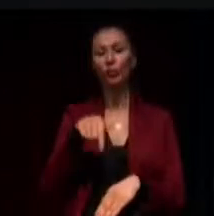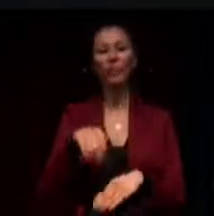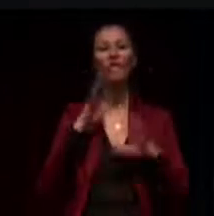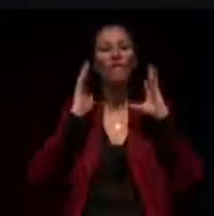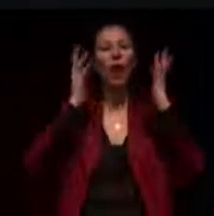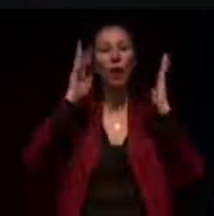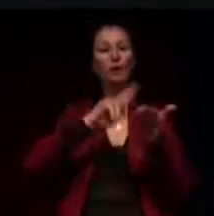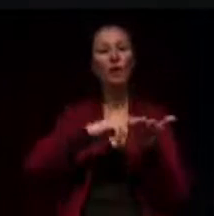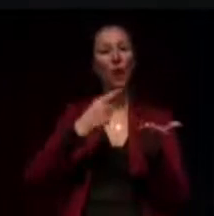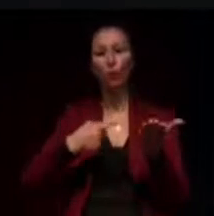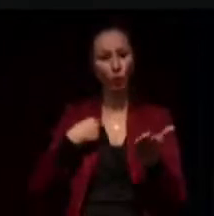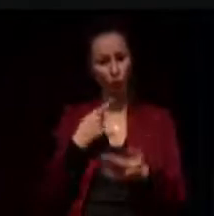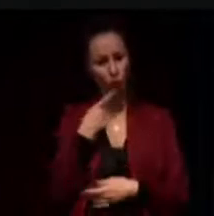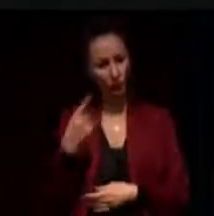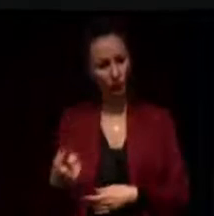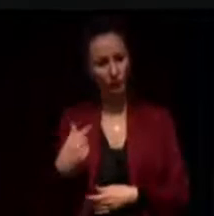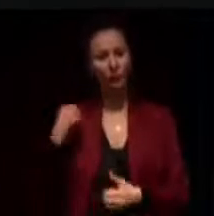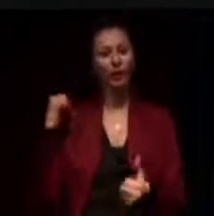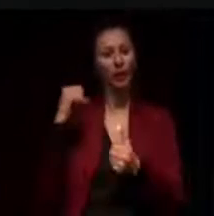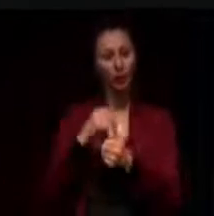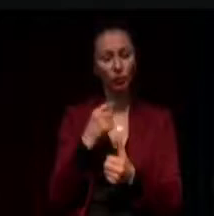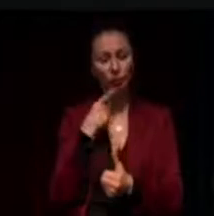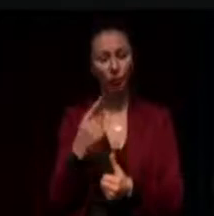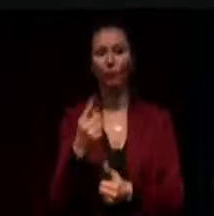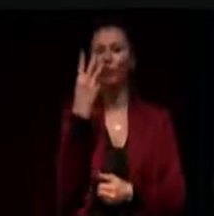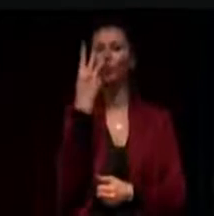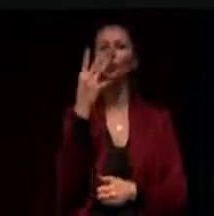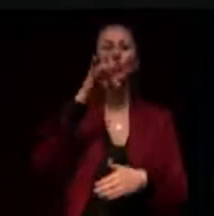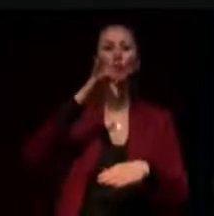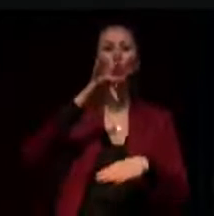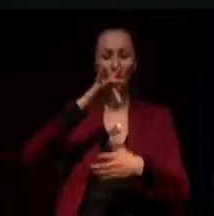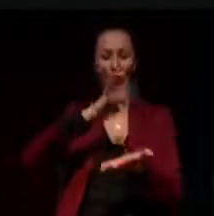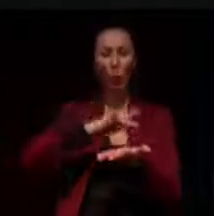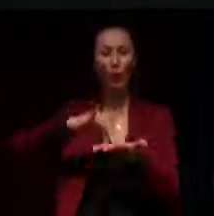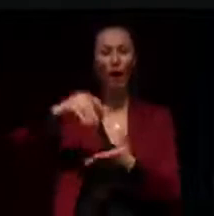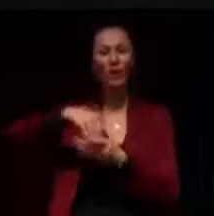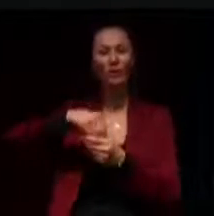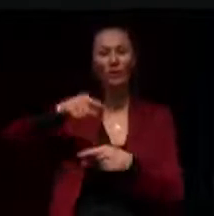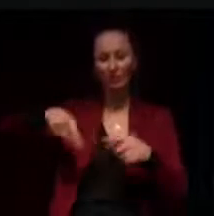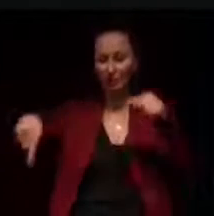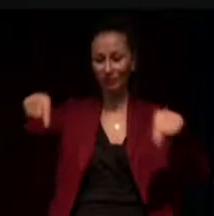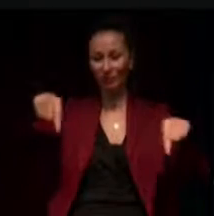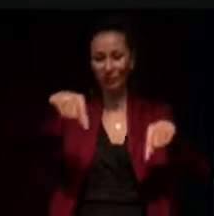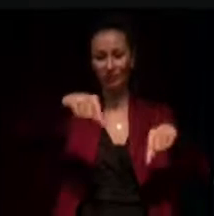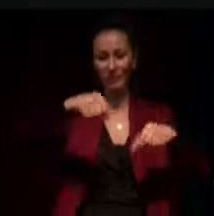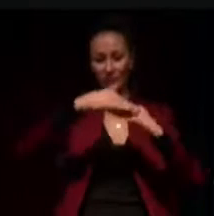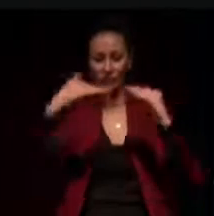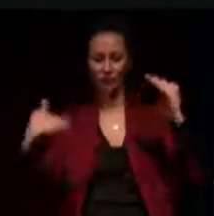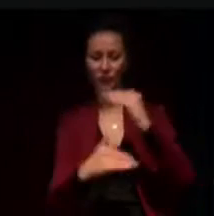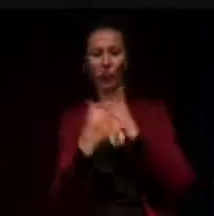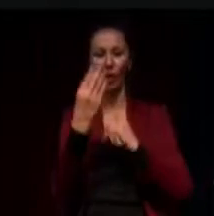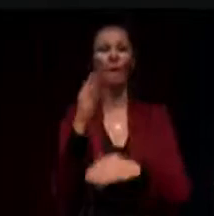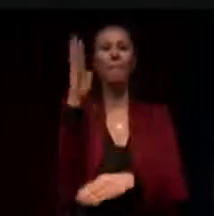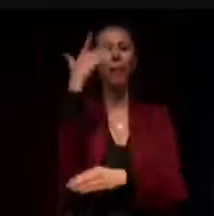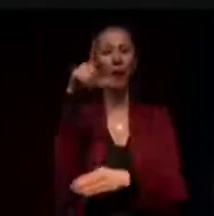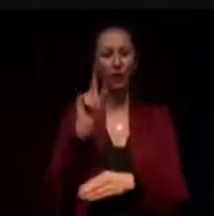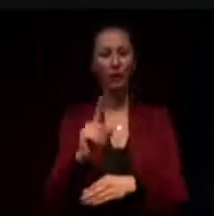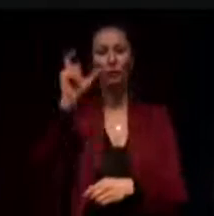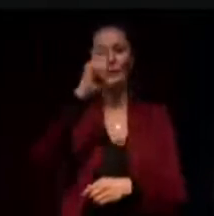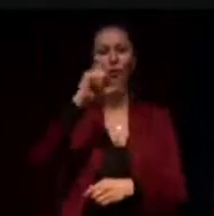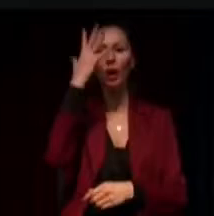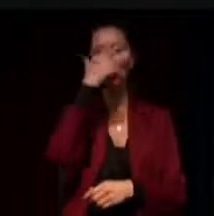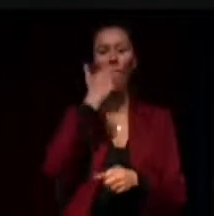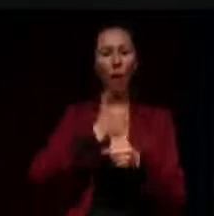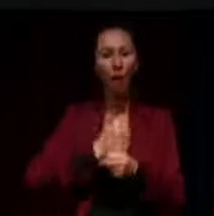faaliyet raporunda dile getirmiştim ve yine dile getiriyorum. 3 noktada trafiğin yerini altına alacağız demiş. Bayraklı Buca